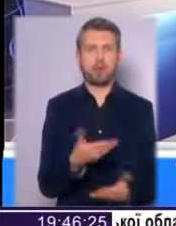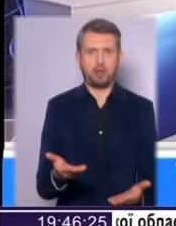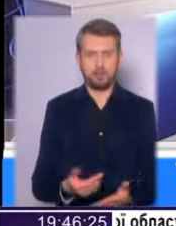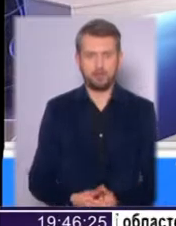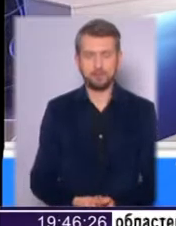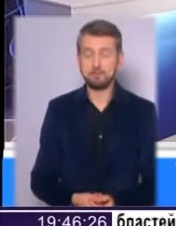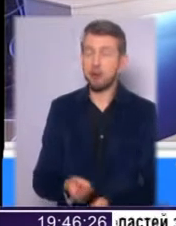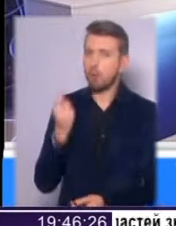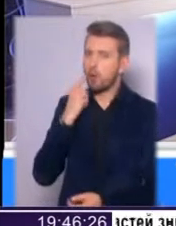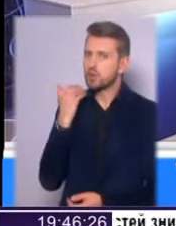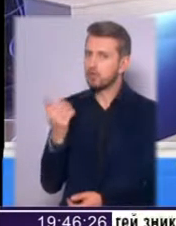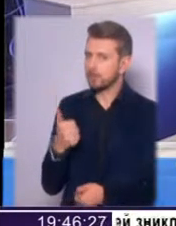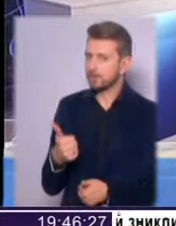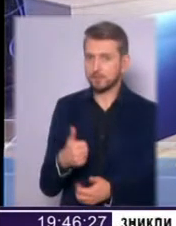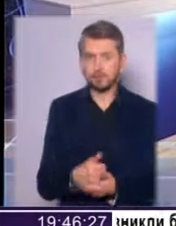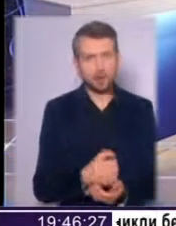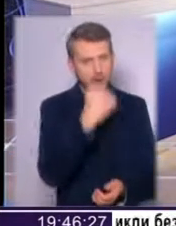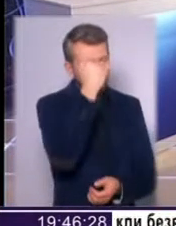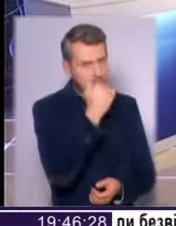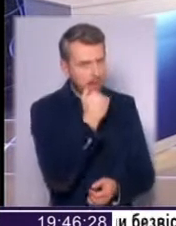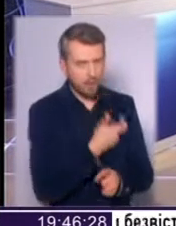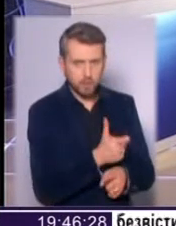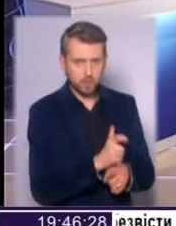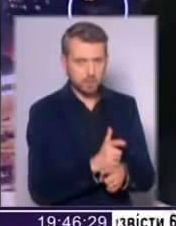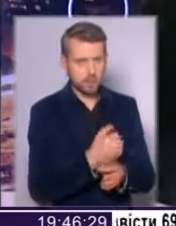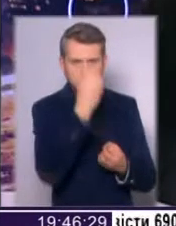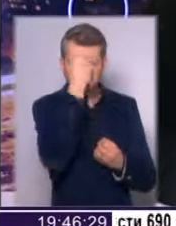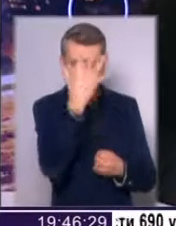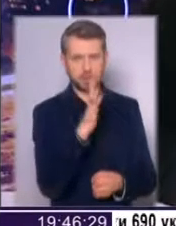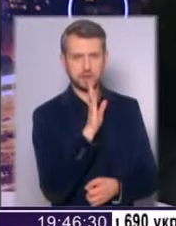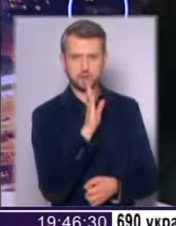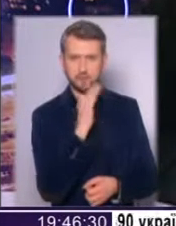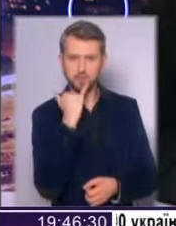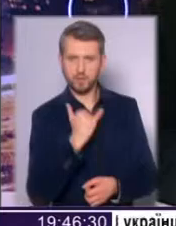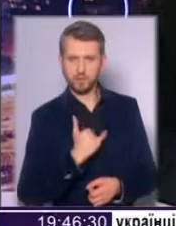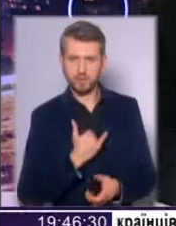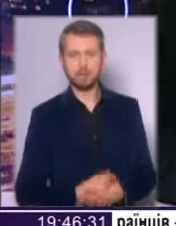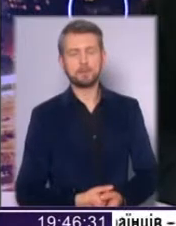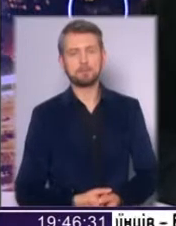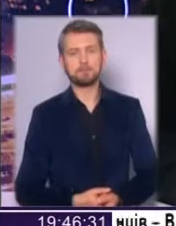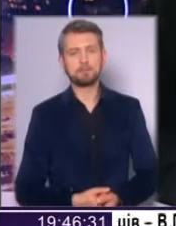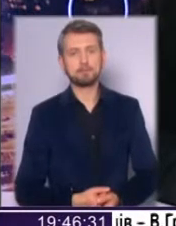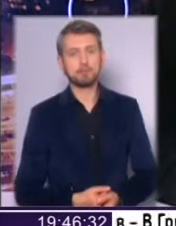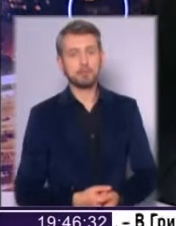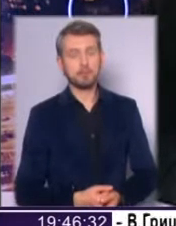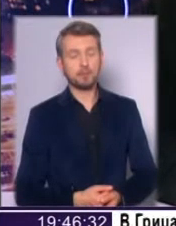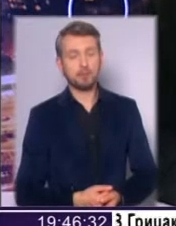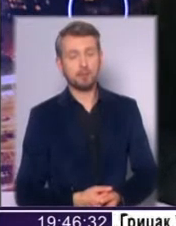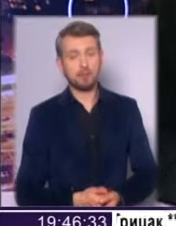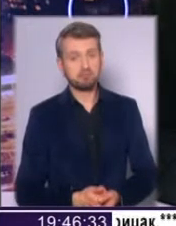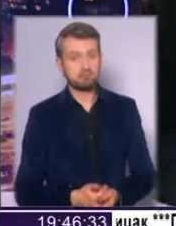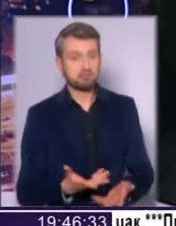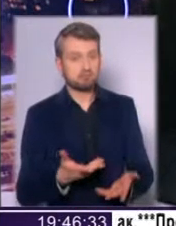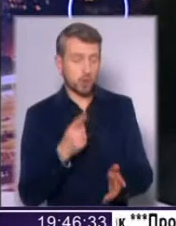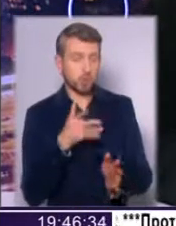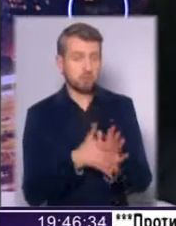так, дякую, емоційно, дуже, так, знаєте, так, дякую. Ну, але дякую, дуже, дуже мудра киянка нам позвонила. Насправді, ви розумієте, що ну,